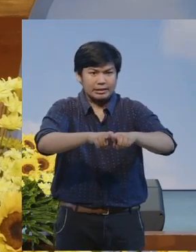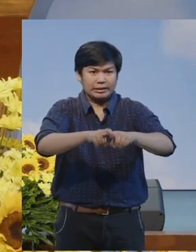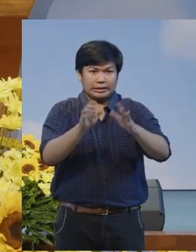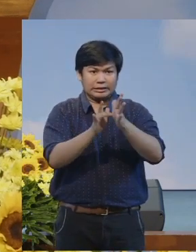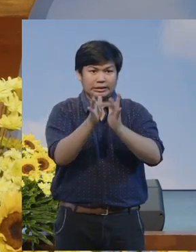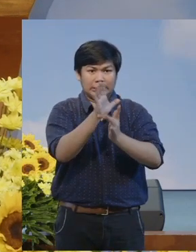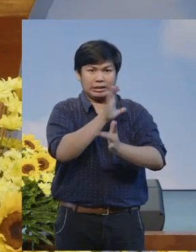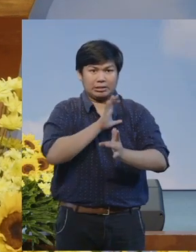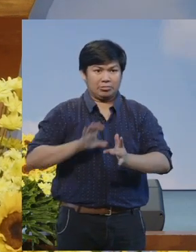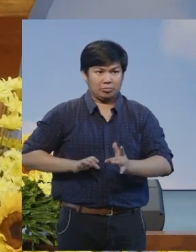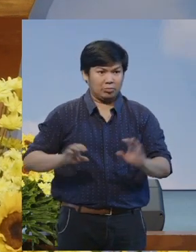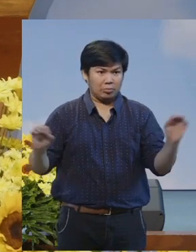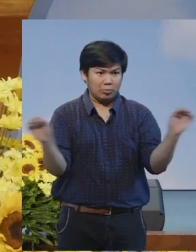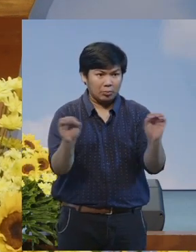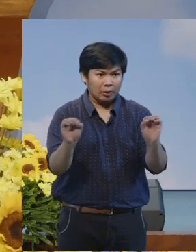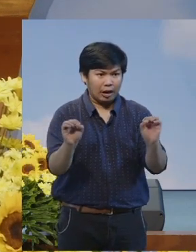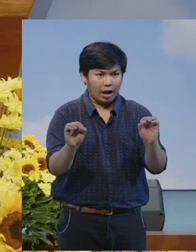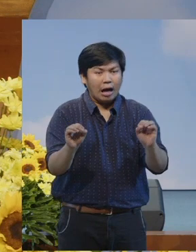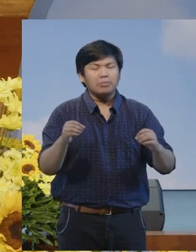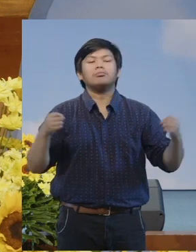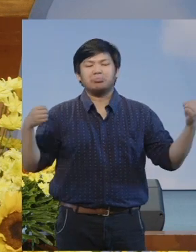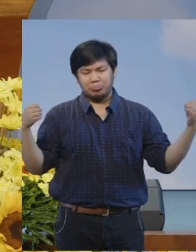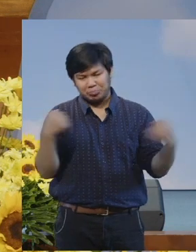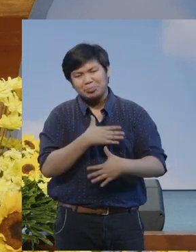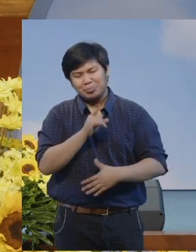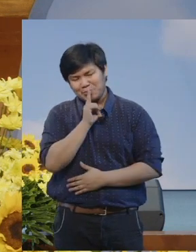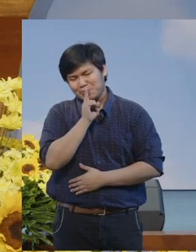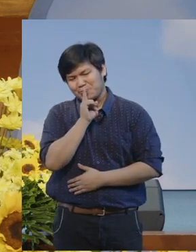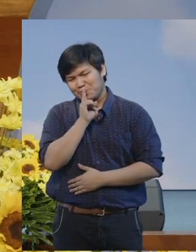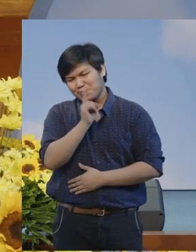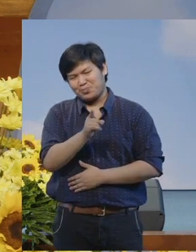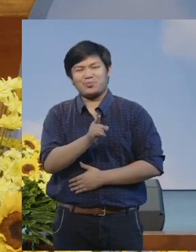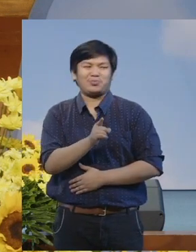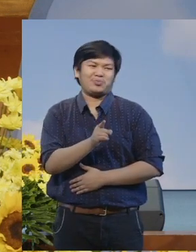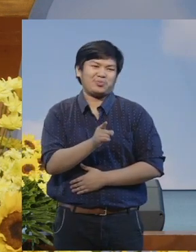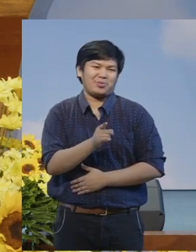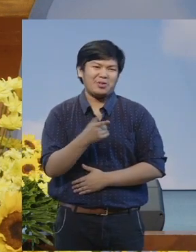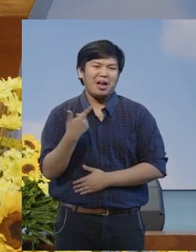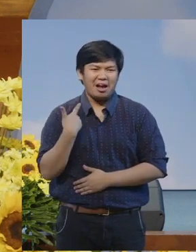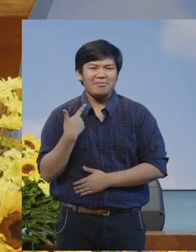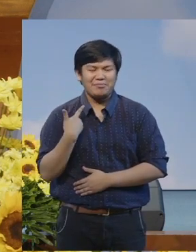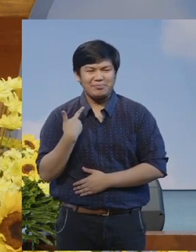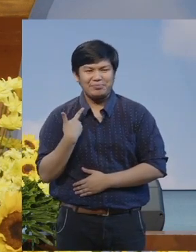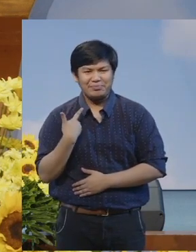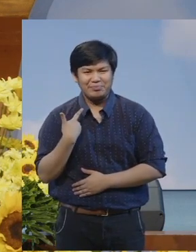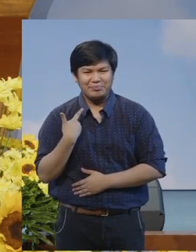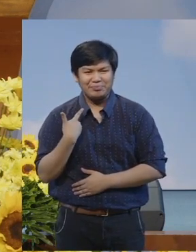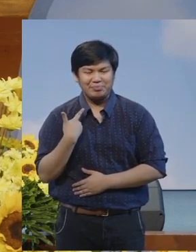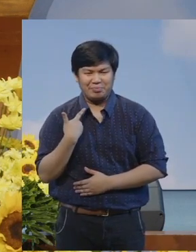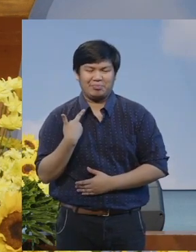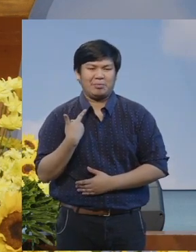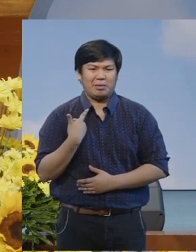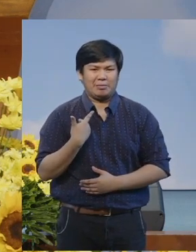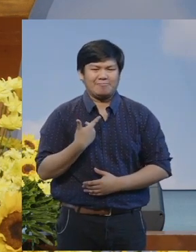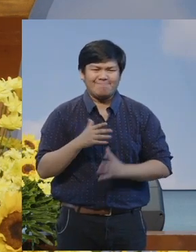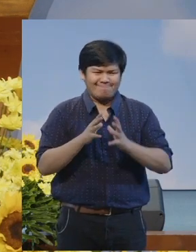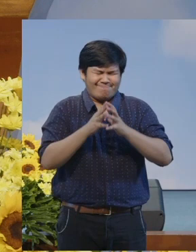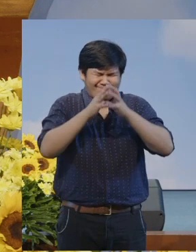sa supernatural na kasamaan ay maaaring maging